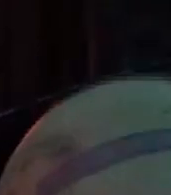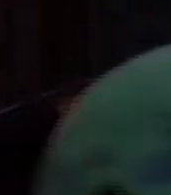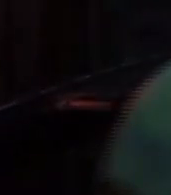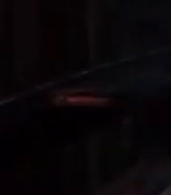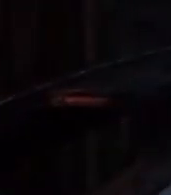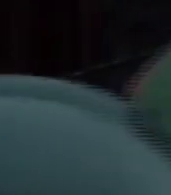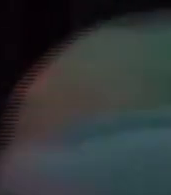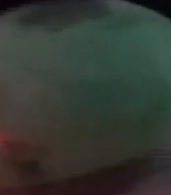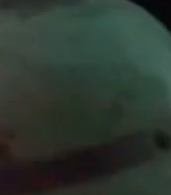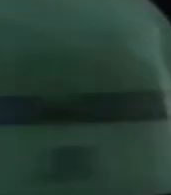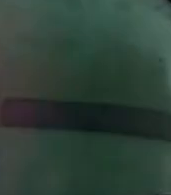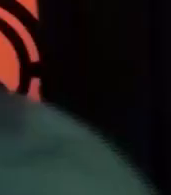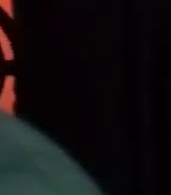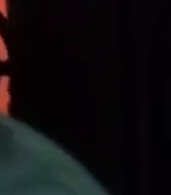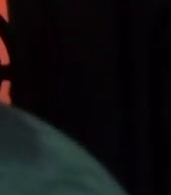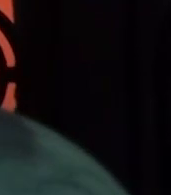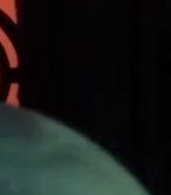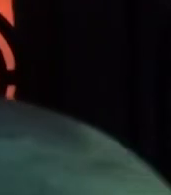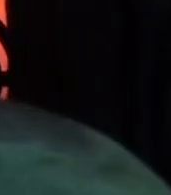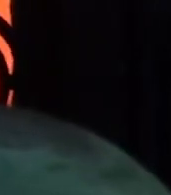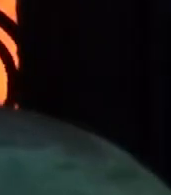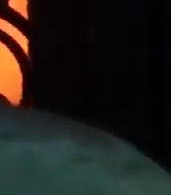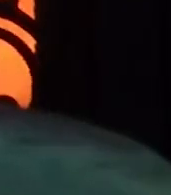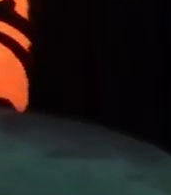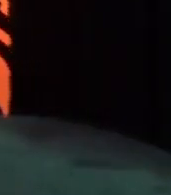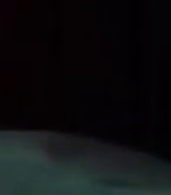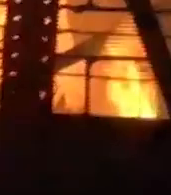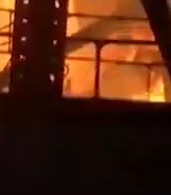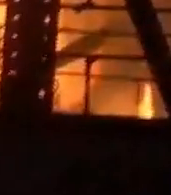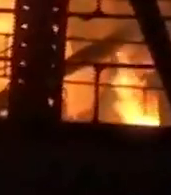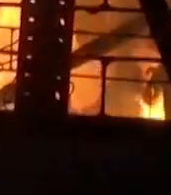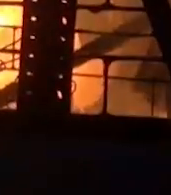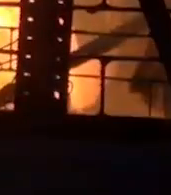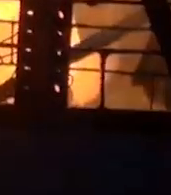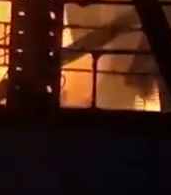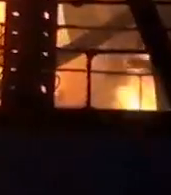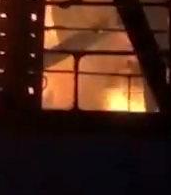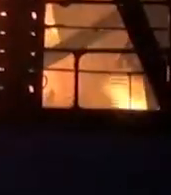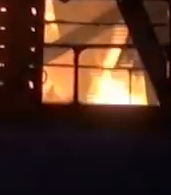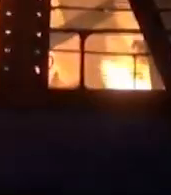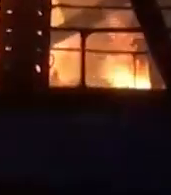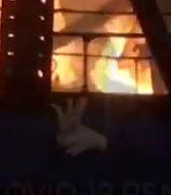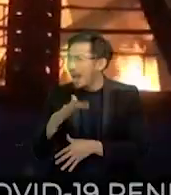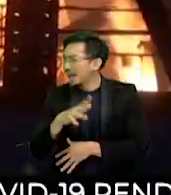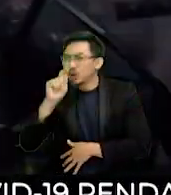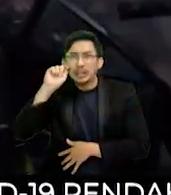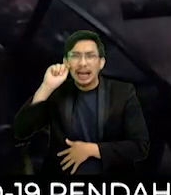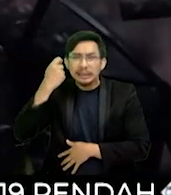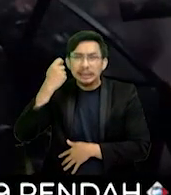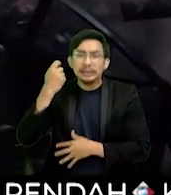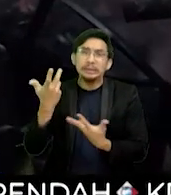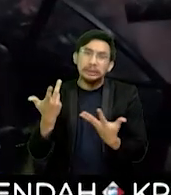Barat Rabu pagi petugas kesulitan mendapatkan sumber air untuk memadamkan api membuat kebakaran dengan cepat membesar